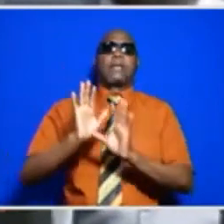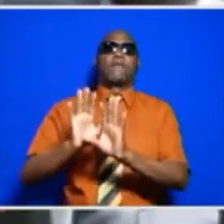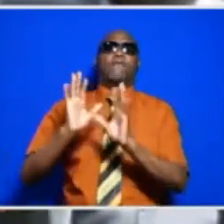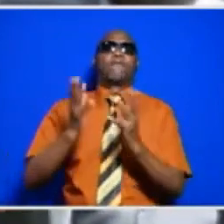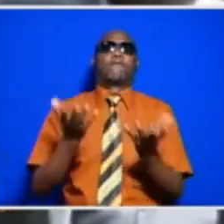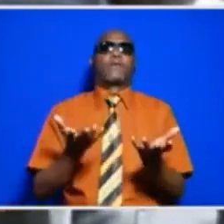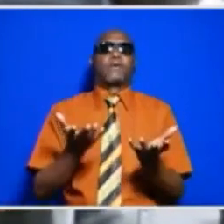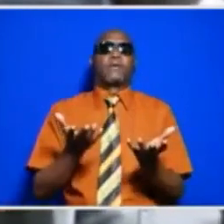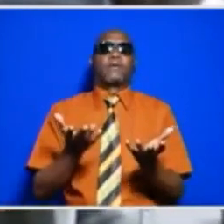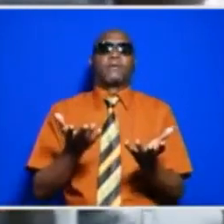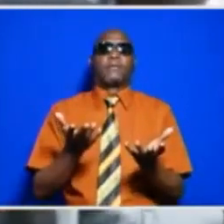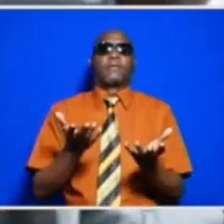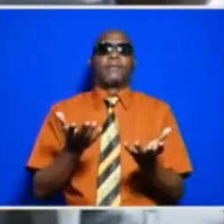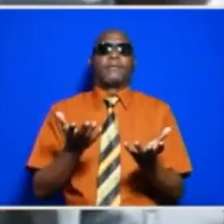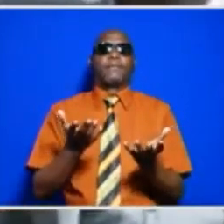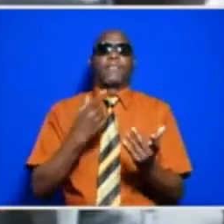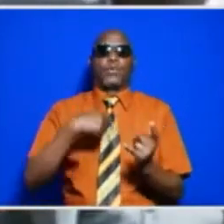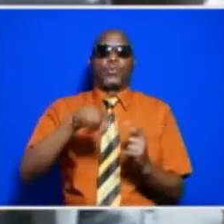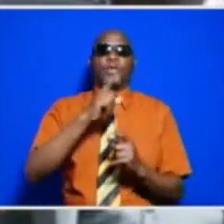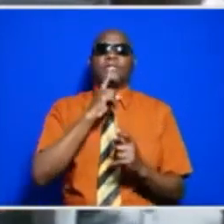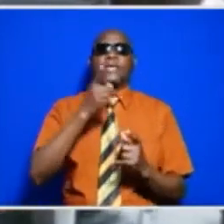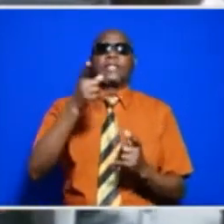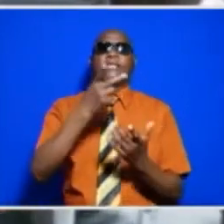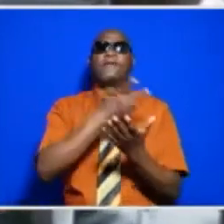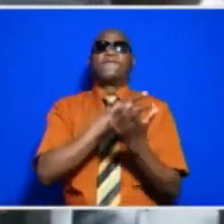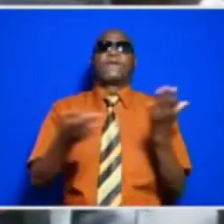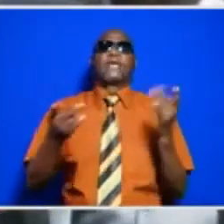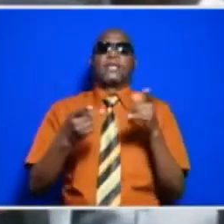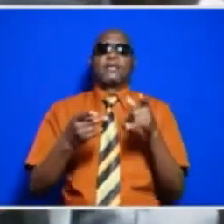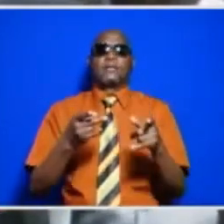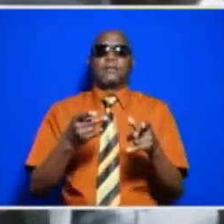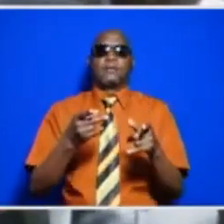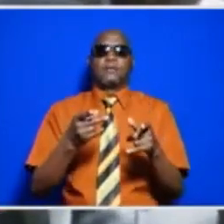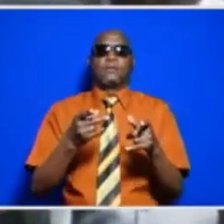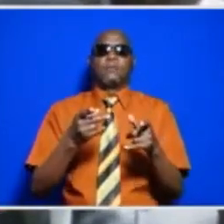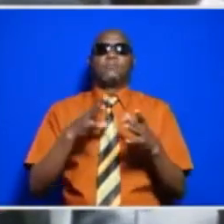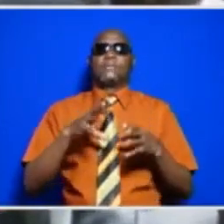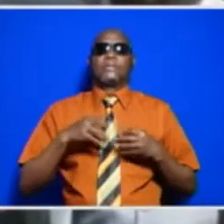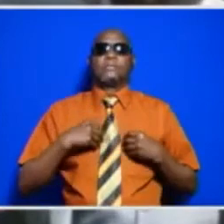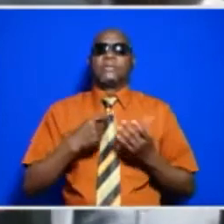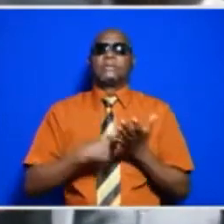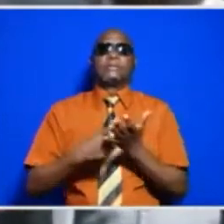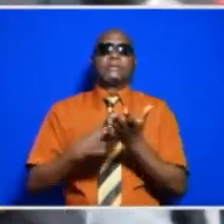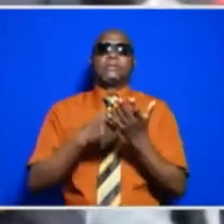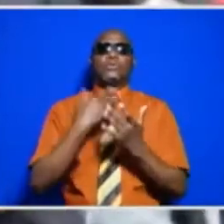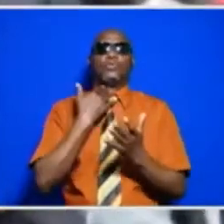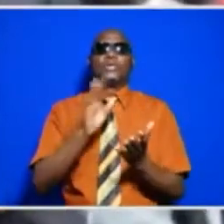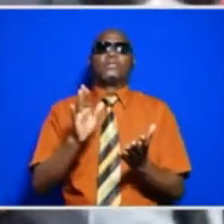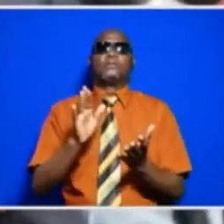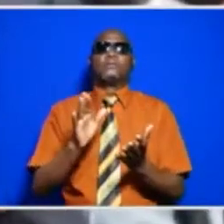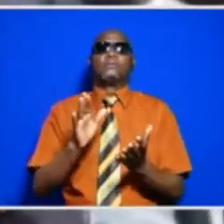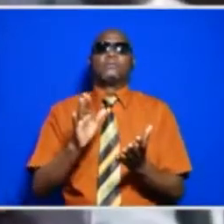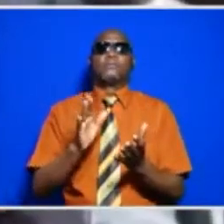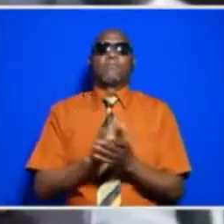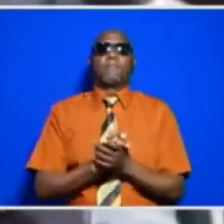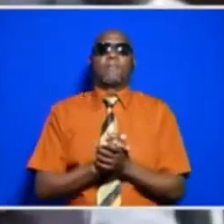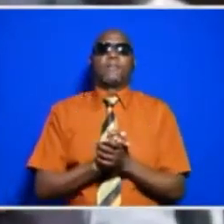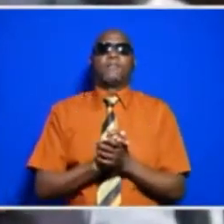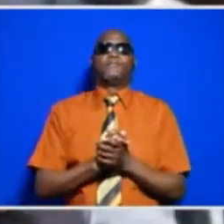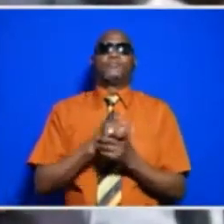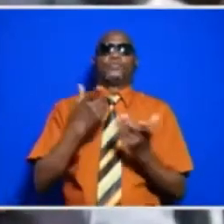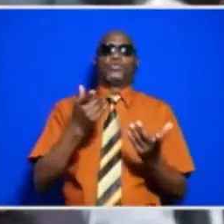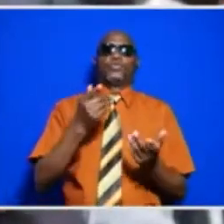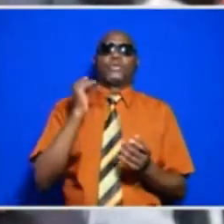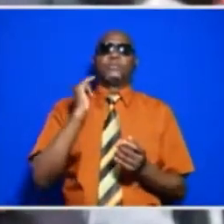Na tunasema ya kwamba wameshidwa na hayo mambo kwa sababu hawakukubali tuyazungumzie kule. Kwa hivyo gharama ya